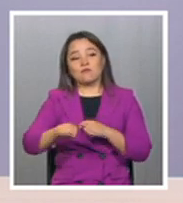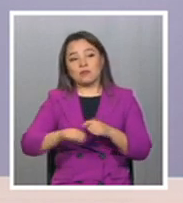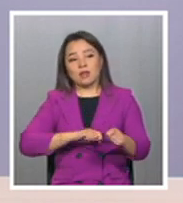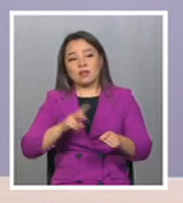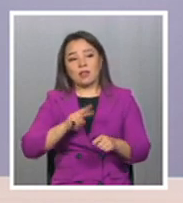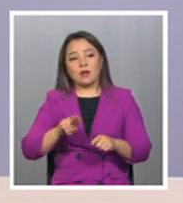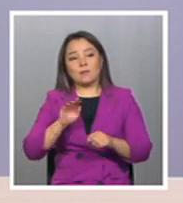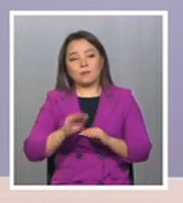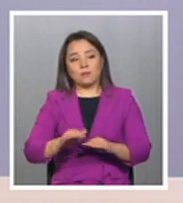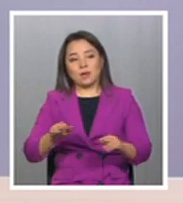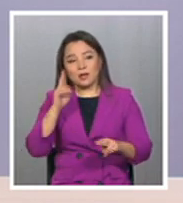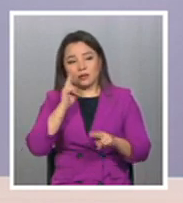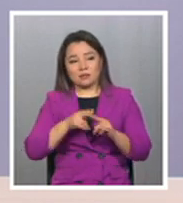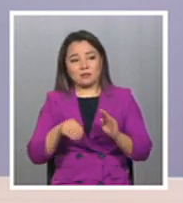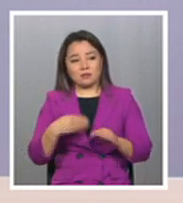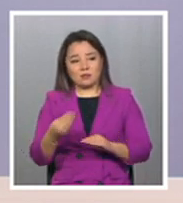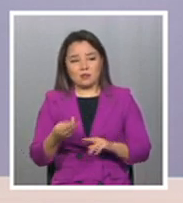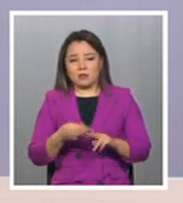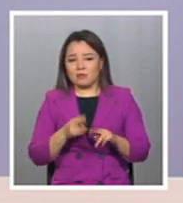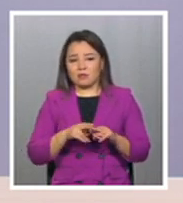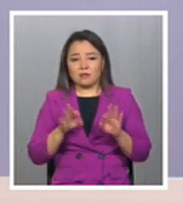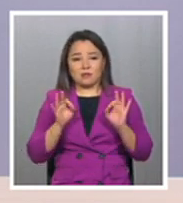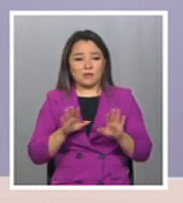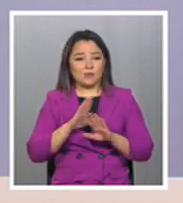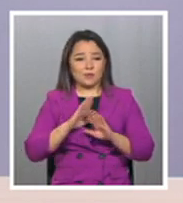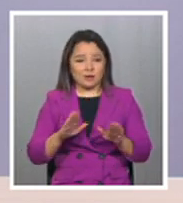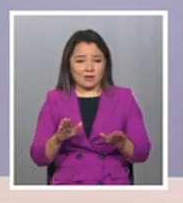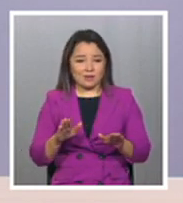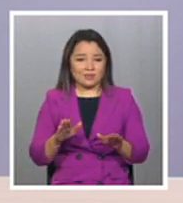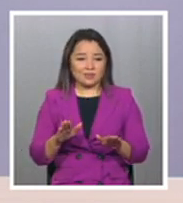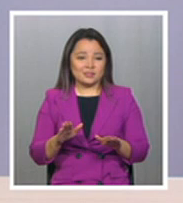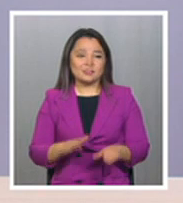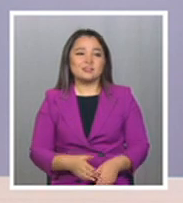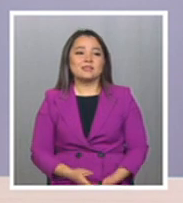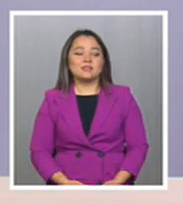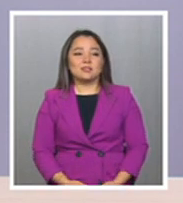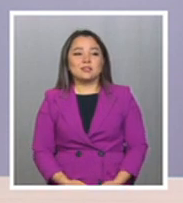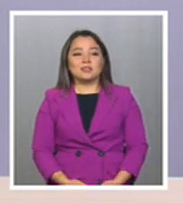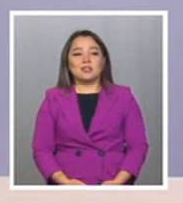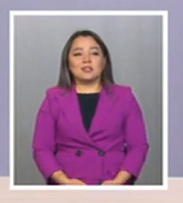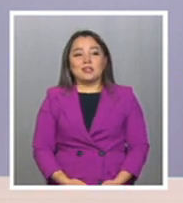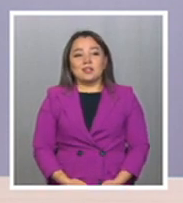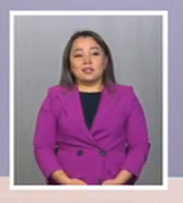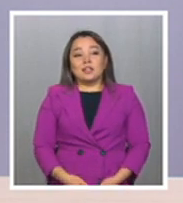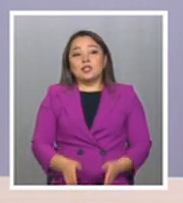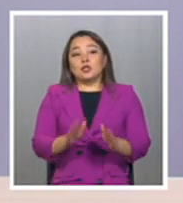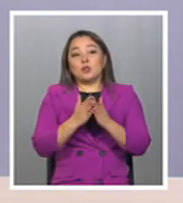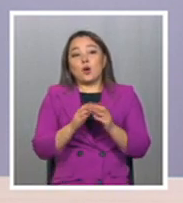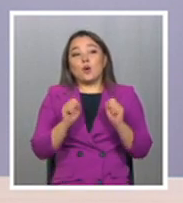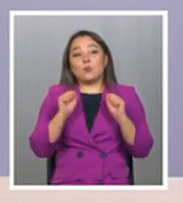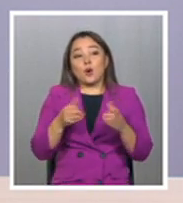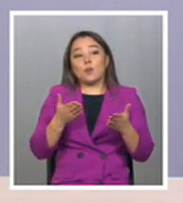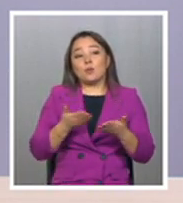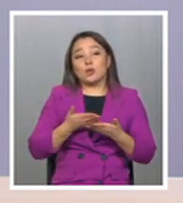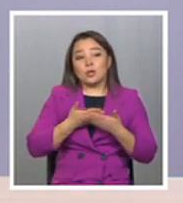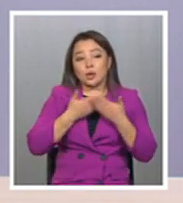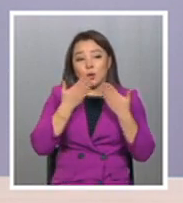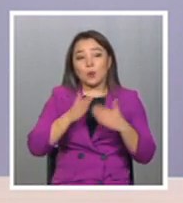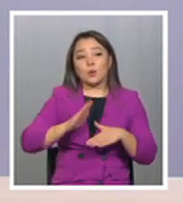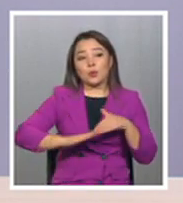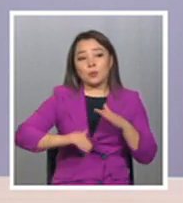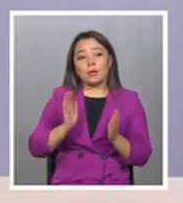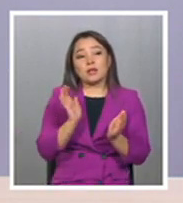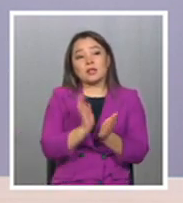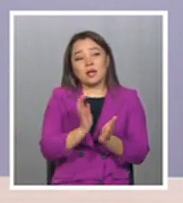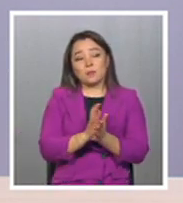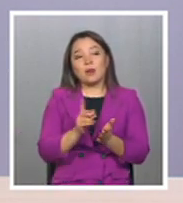братишки. Правильно ли так поступать? Конечно же, нет. Книгу можно прочитать, руками